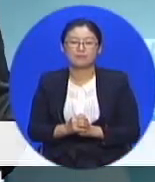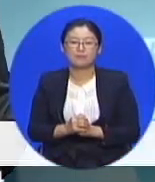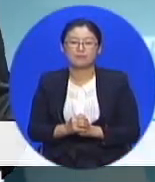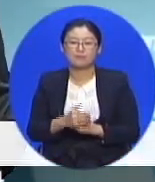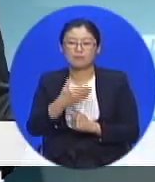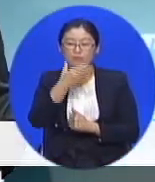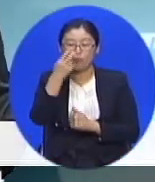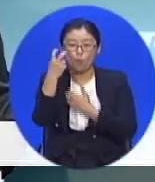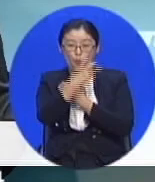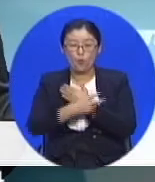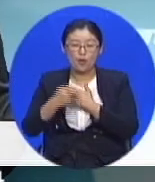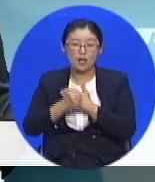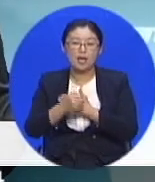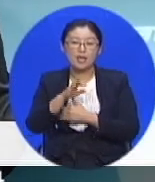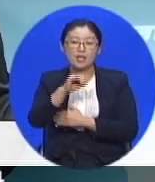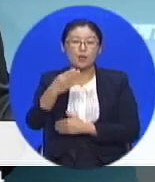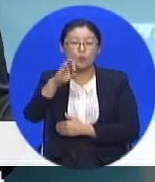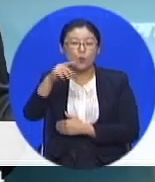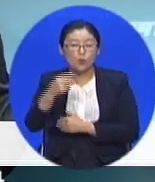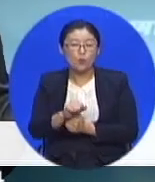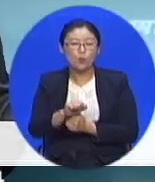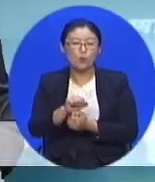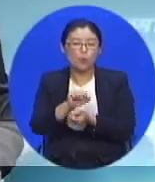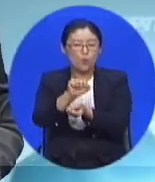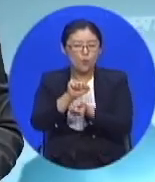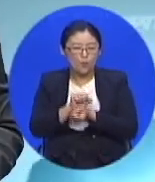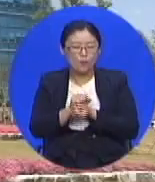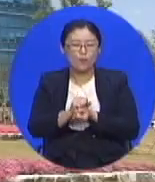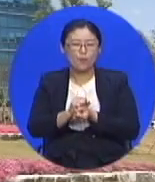보건당국이 인플루엔자 유행주의보 발령을 내렸습니다.